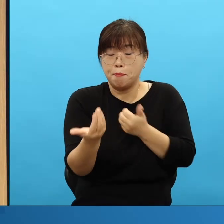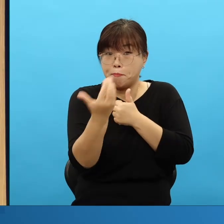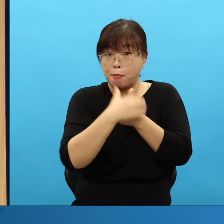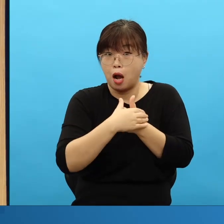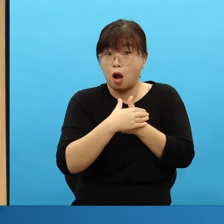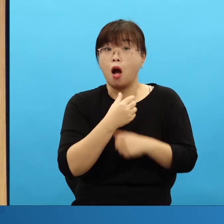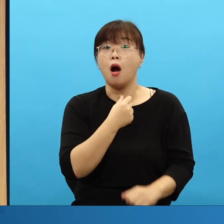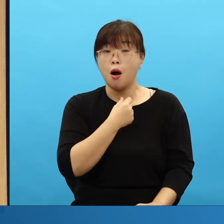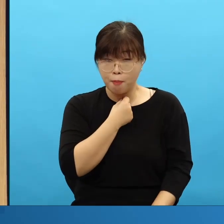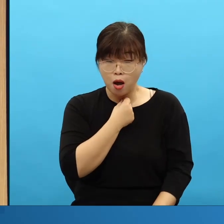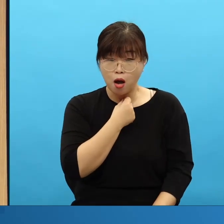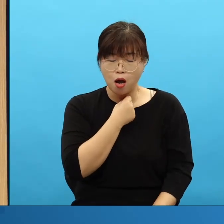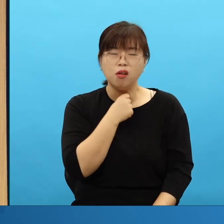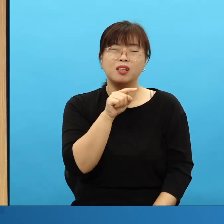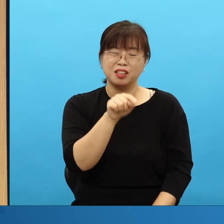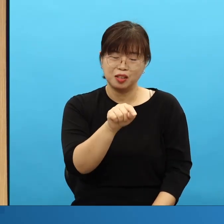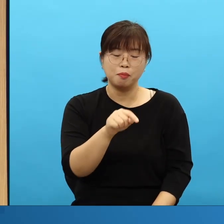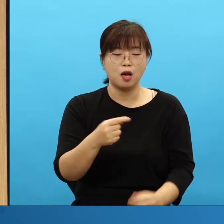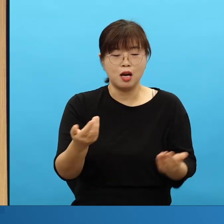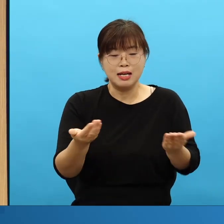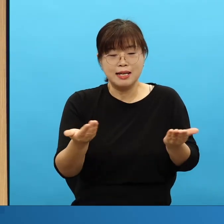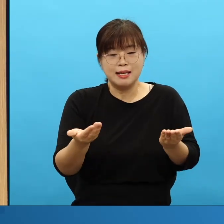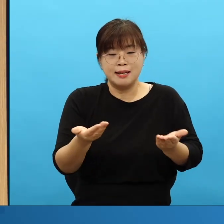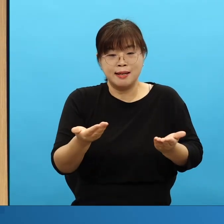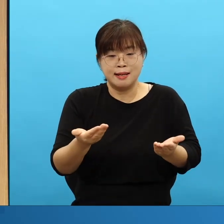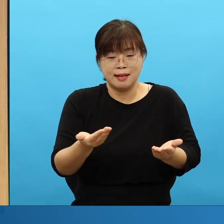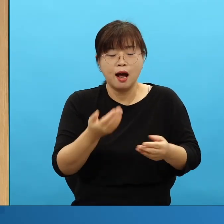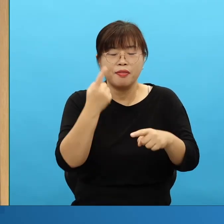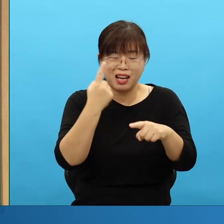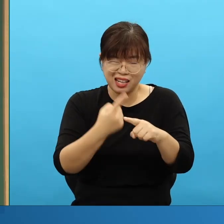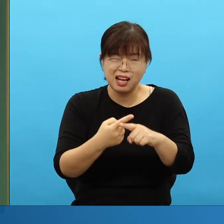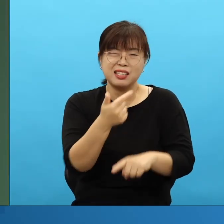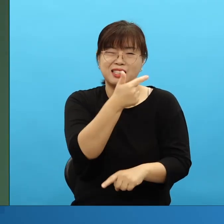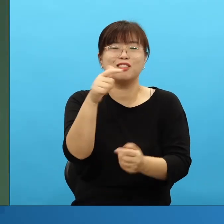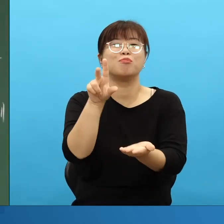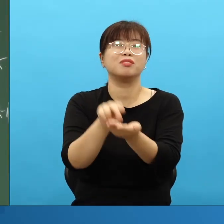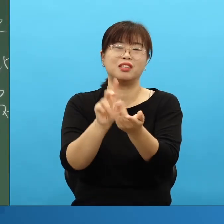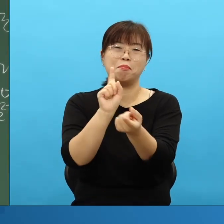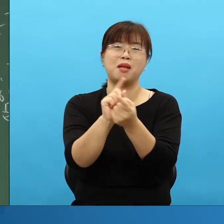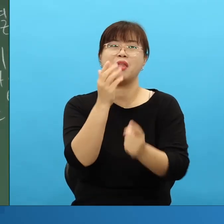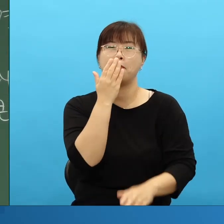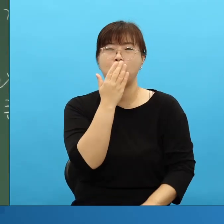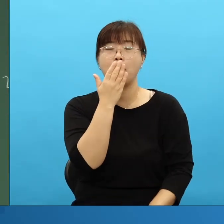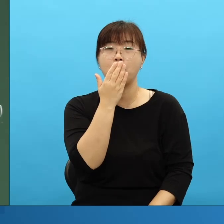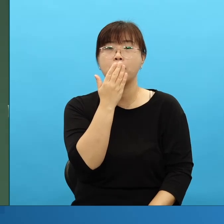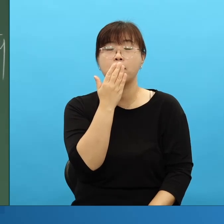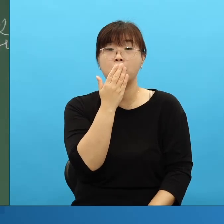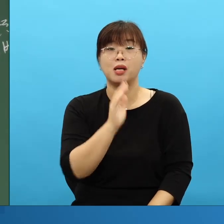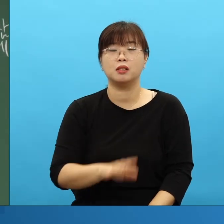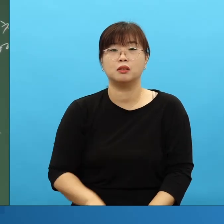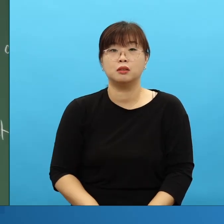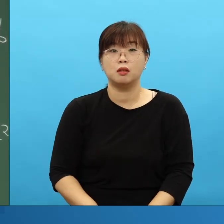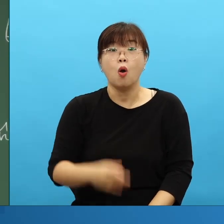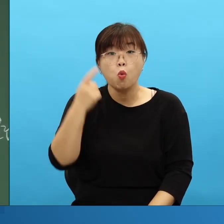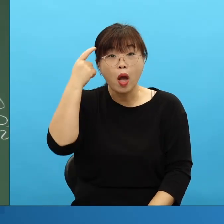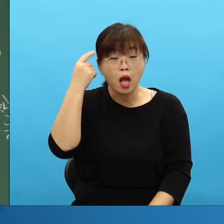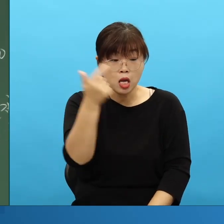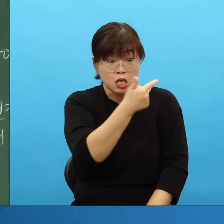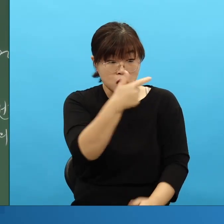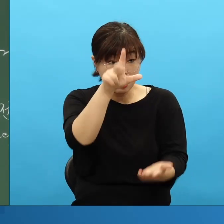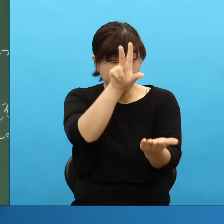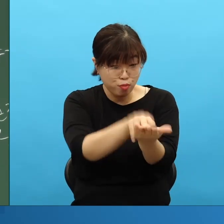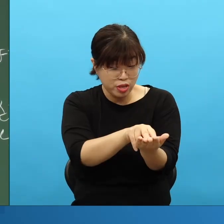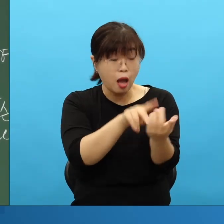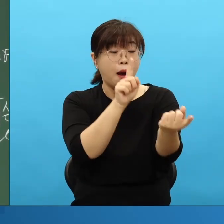큰 문제도 와요. When you try or attempt to do some great work, great problems will come your way. 아, 그래야 그 큰 답을 찾지요. Only then can